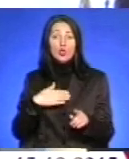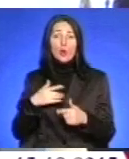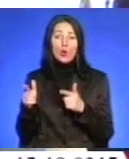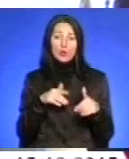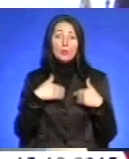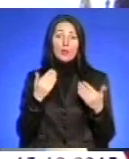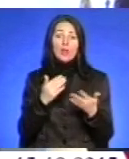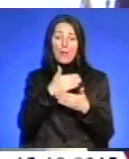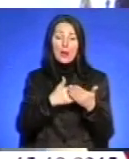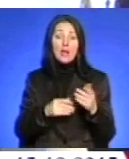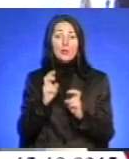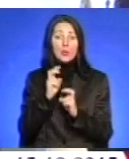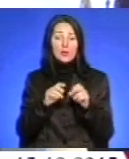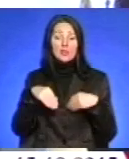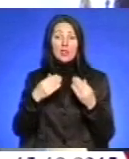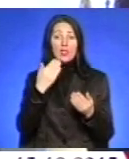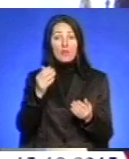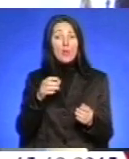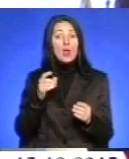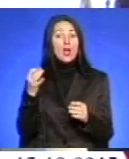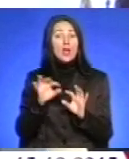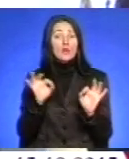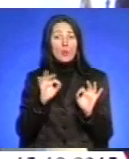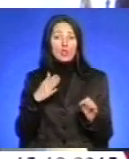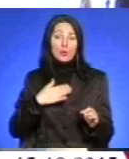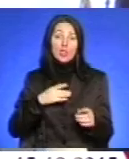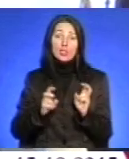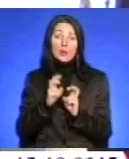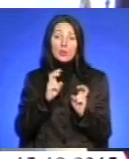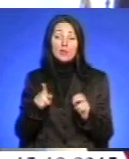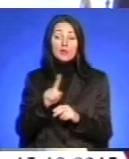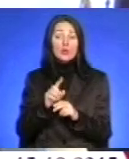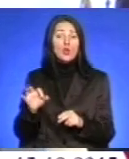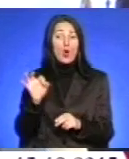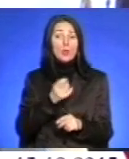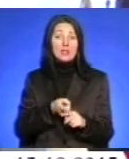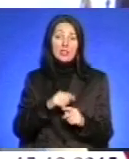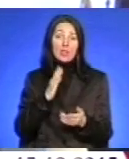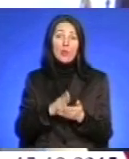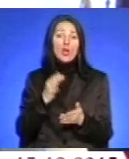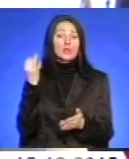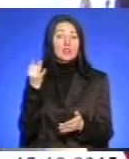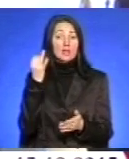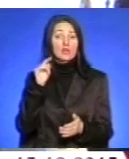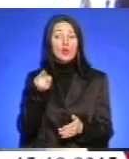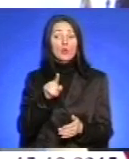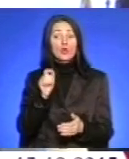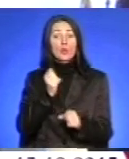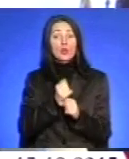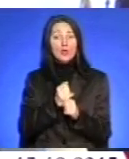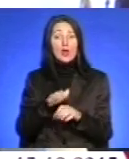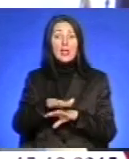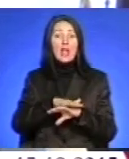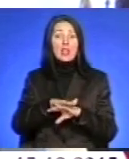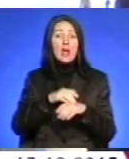перелік підприємств і надати вам інформацію про наші підприємства в Тернопільській області, котрі мають зацікавленість в тому, щоб працювати на